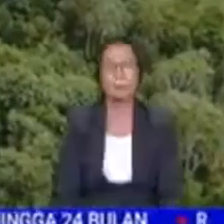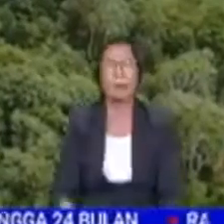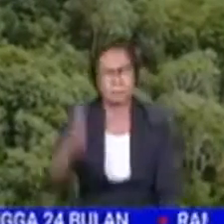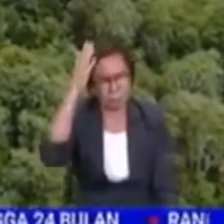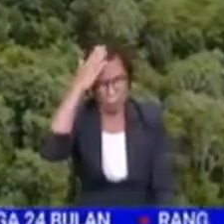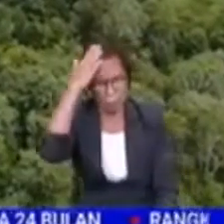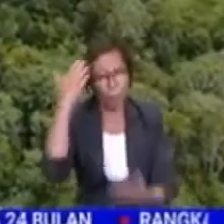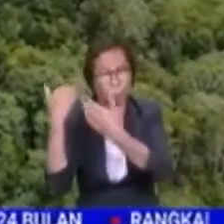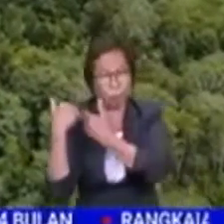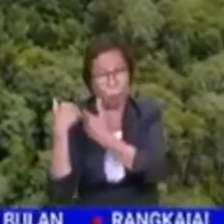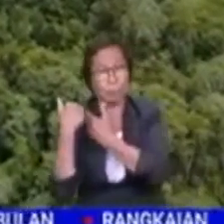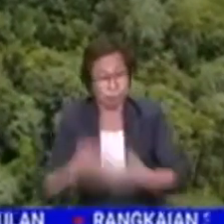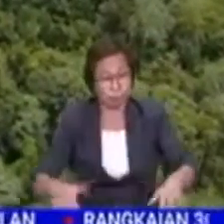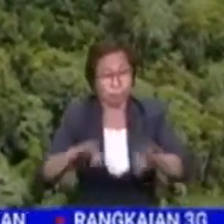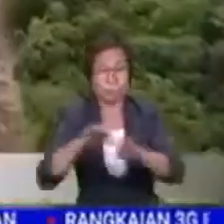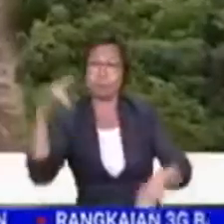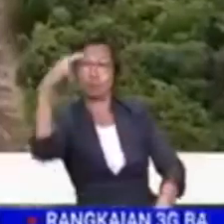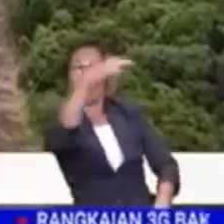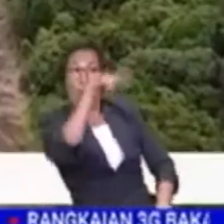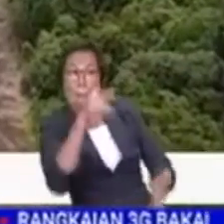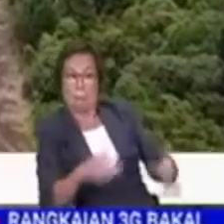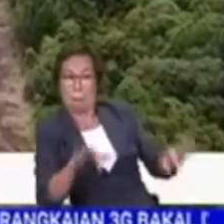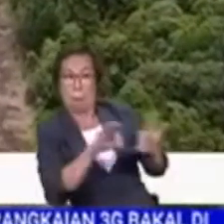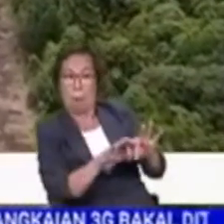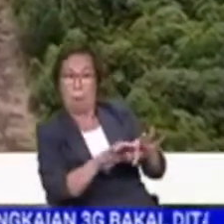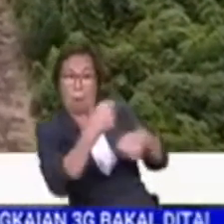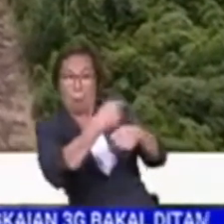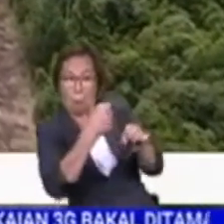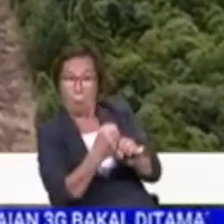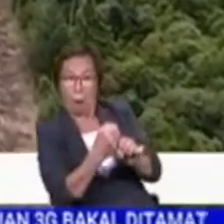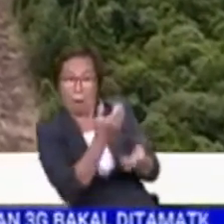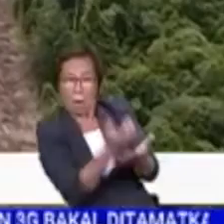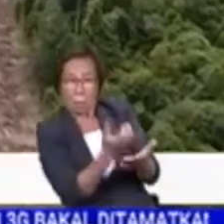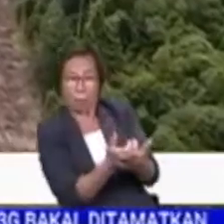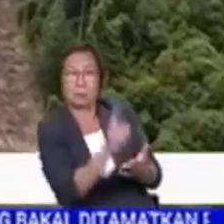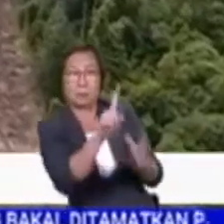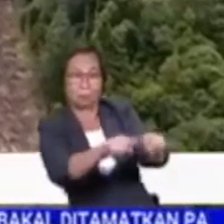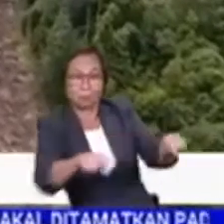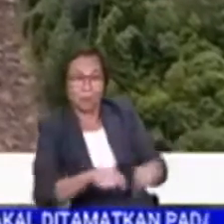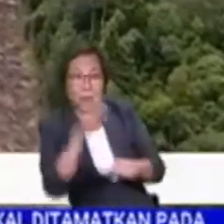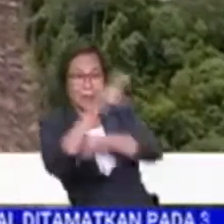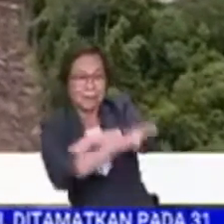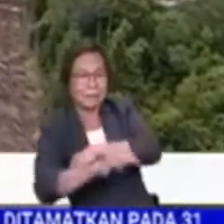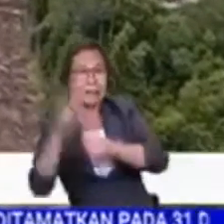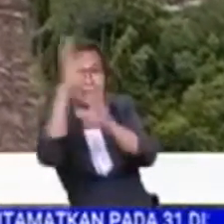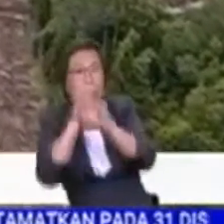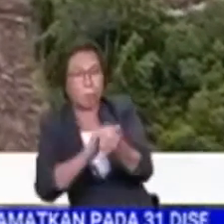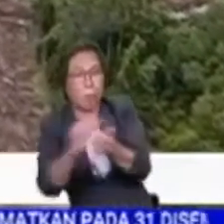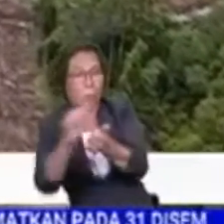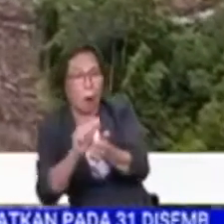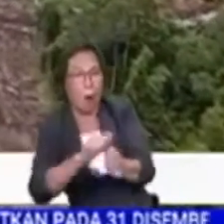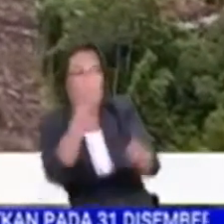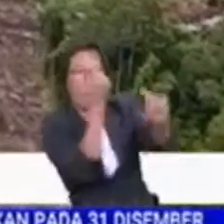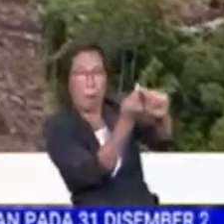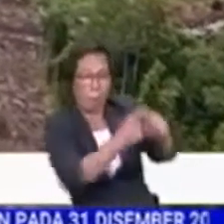menyedari peranan penting pengangkutan udara dalam mencorak pembangunan sosioekonomi sesebuah kawasan. Kerajaan negeri meluluskan pembinaan